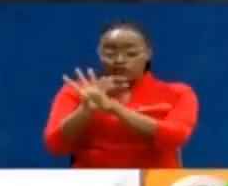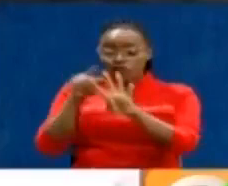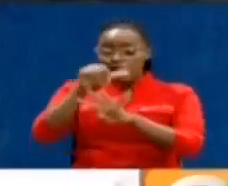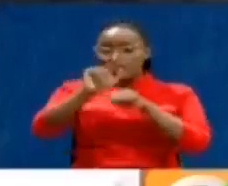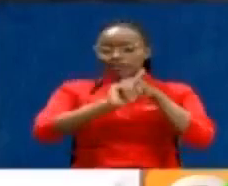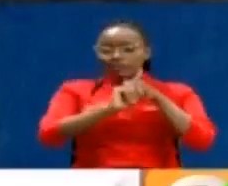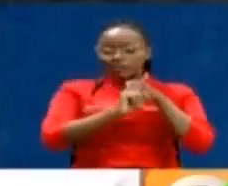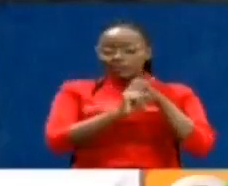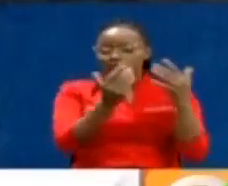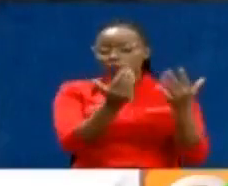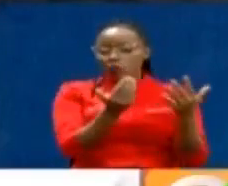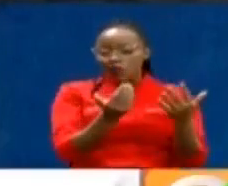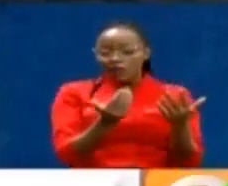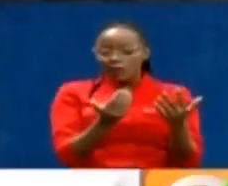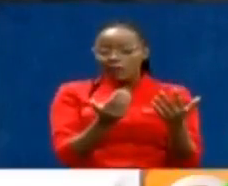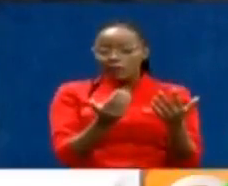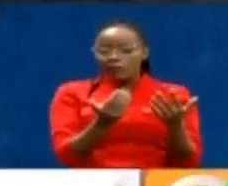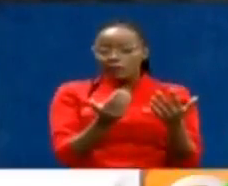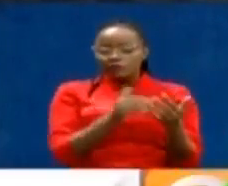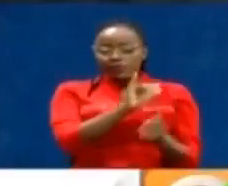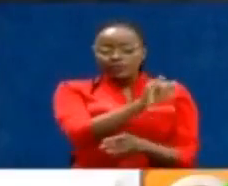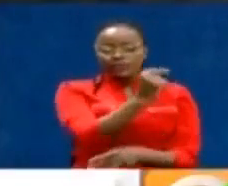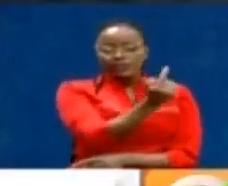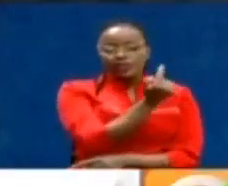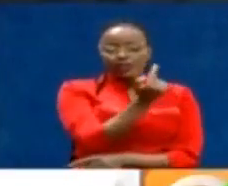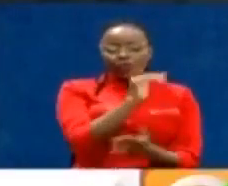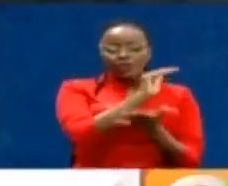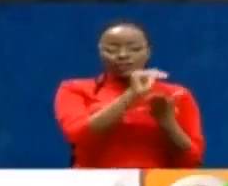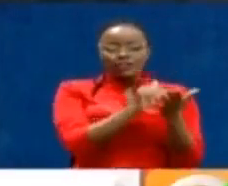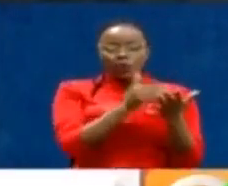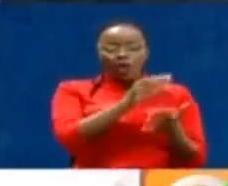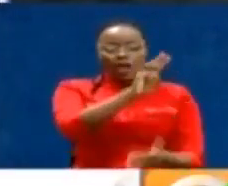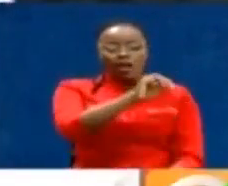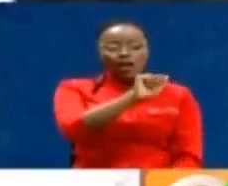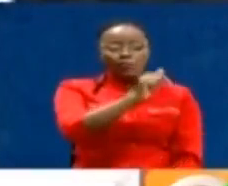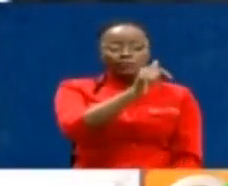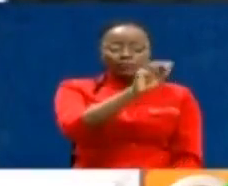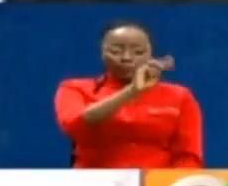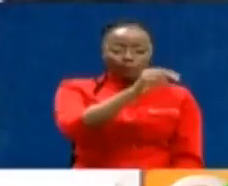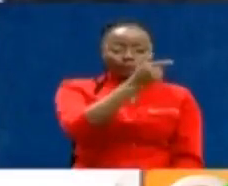Wale 6 tuko nao katika ile isolation center nyingine kule Mtwapa.